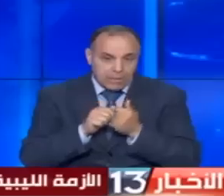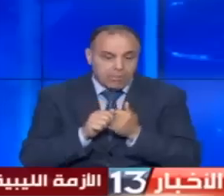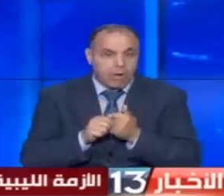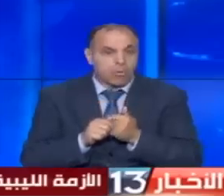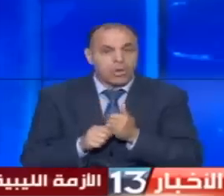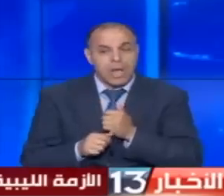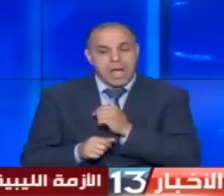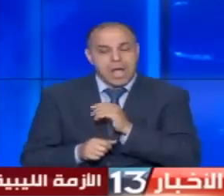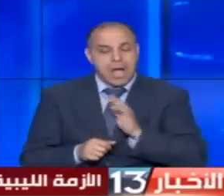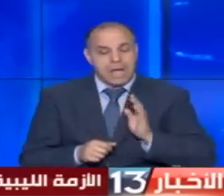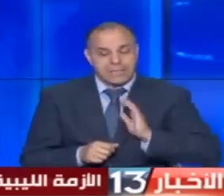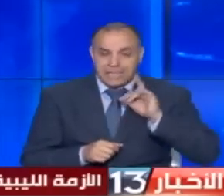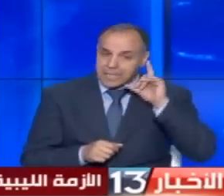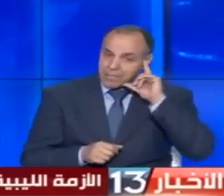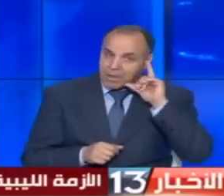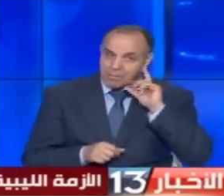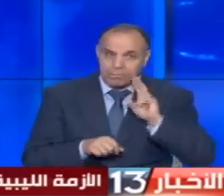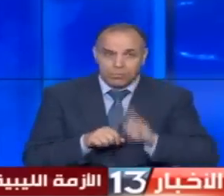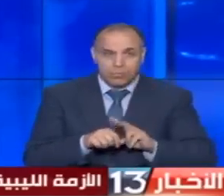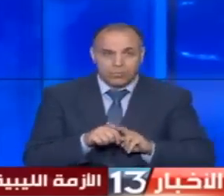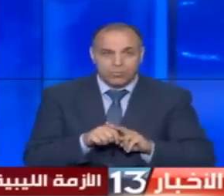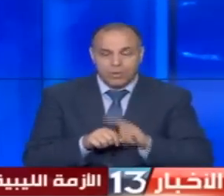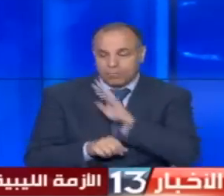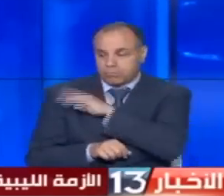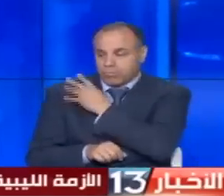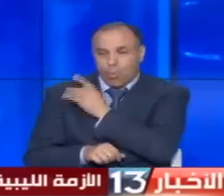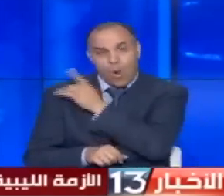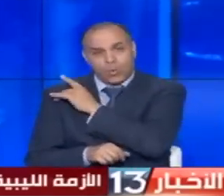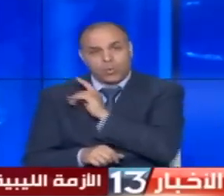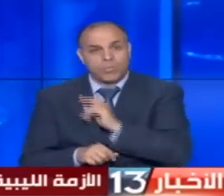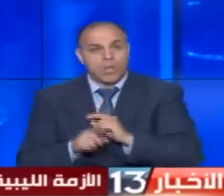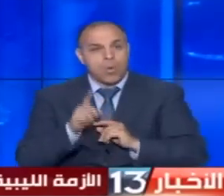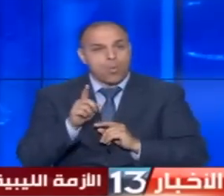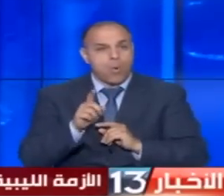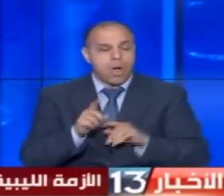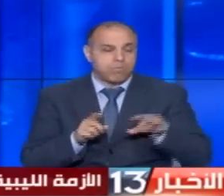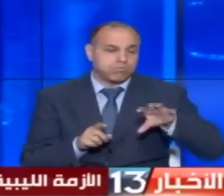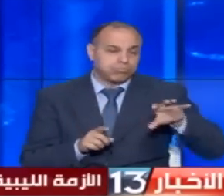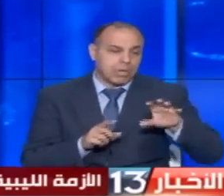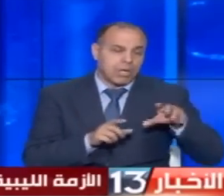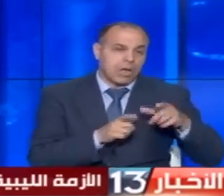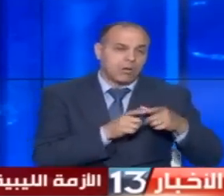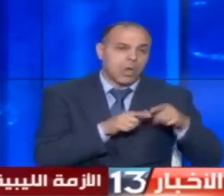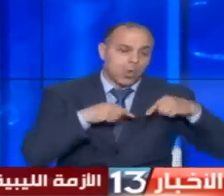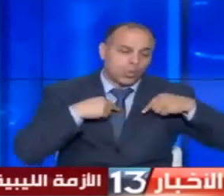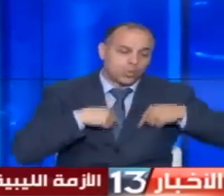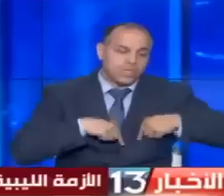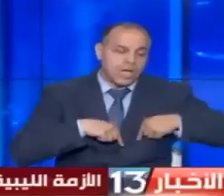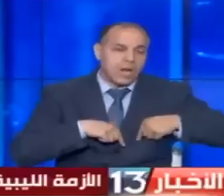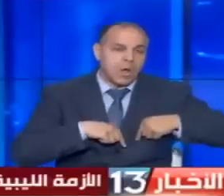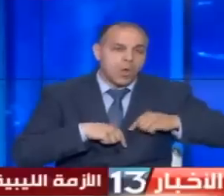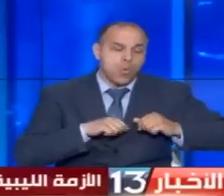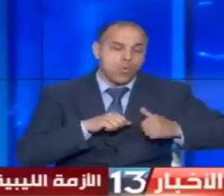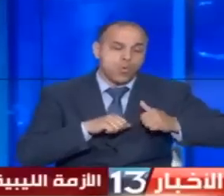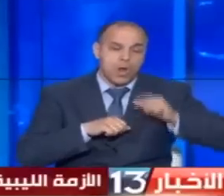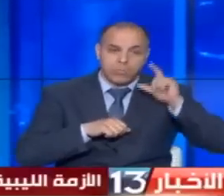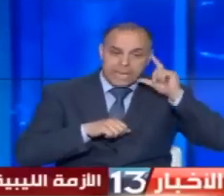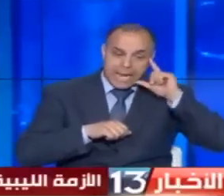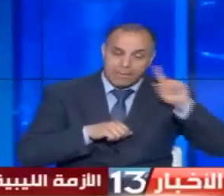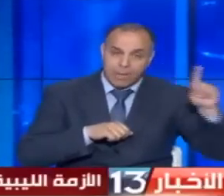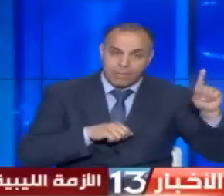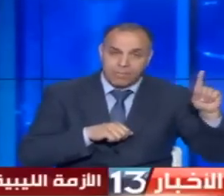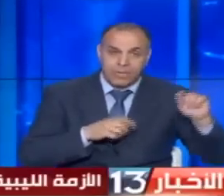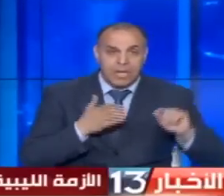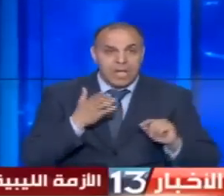للجيش الليبيه بقياده المشير ال خليفه حفتر والمواقع التابعه لحكومه الوفاق الوطني برئاسه السراج